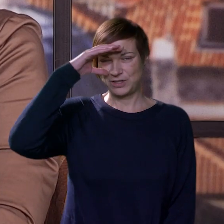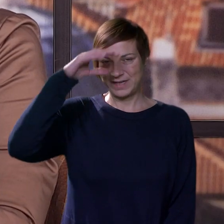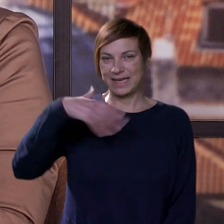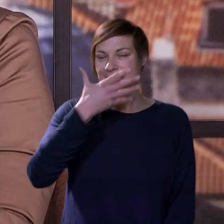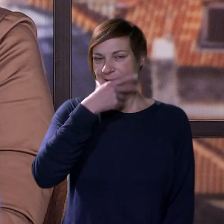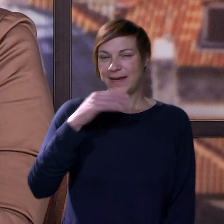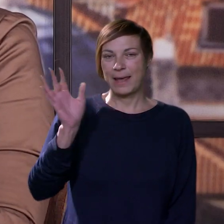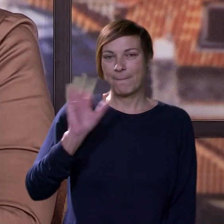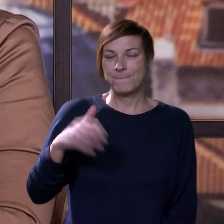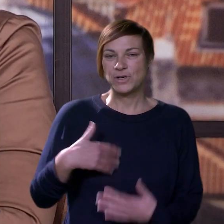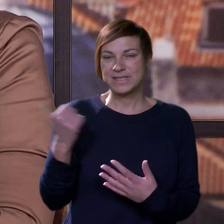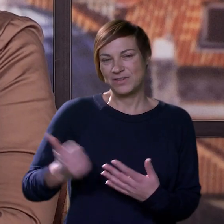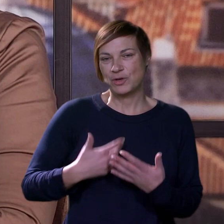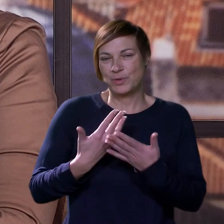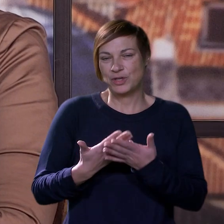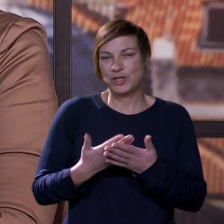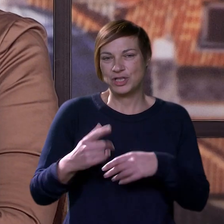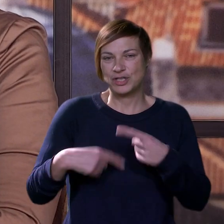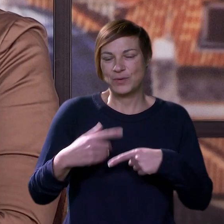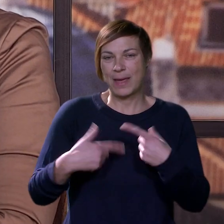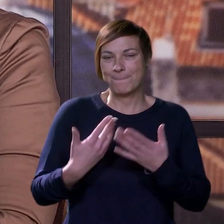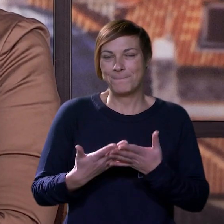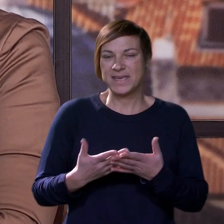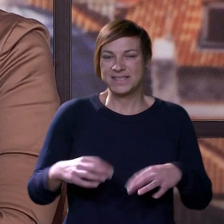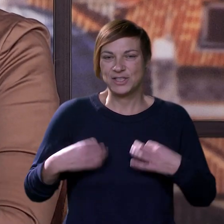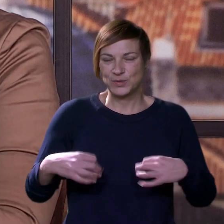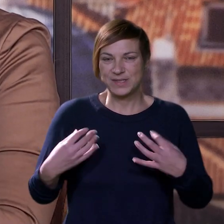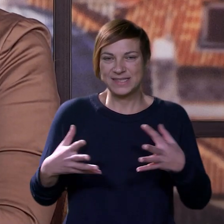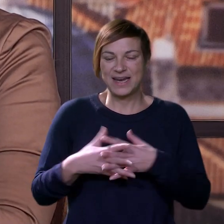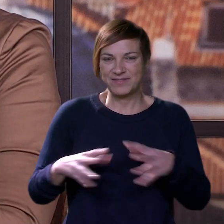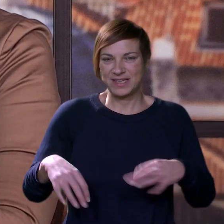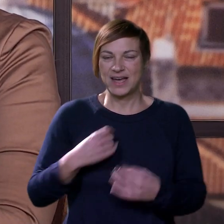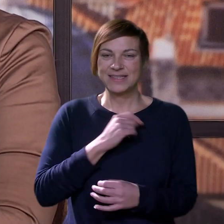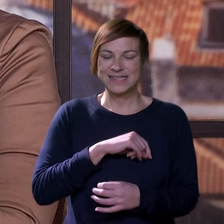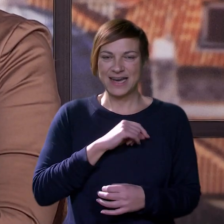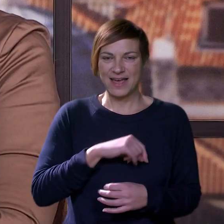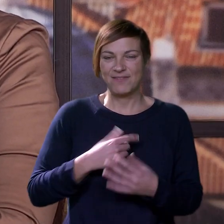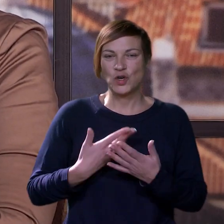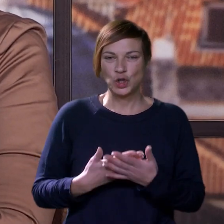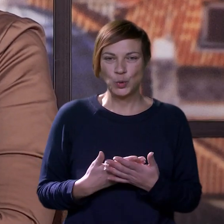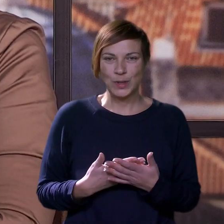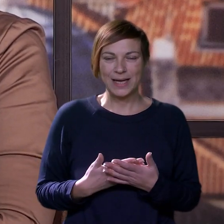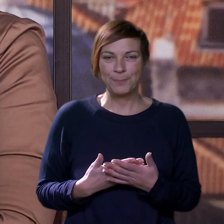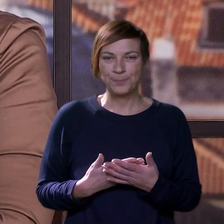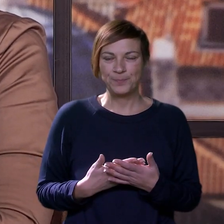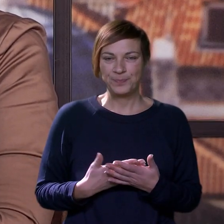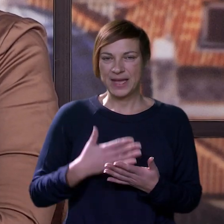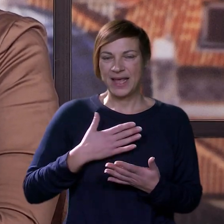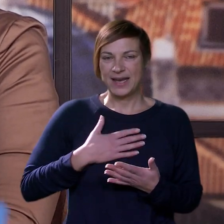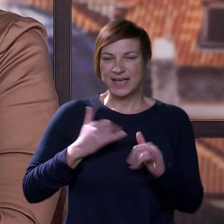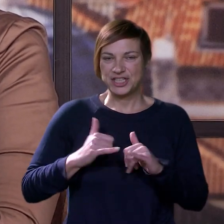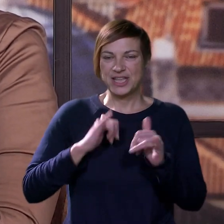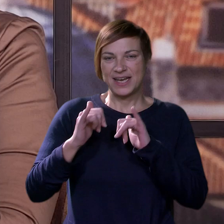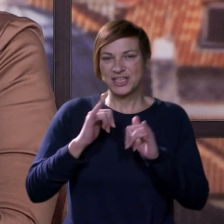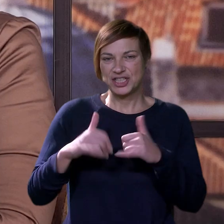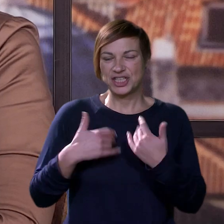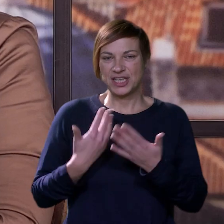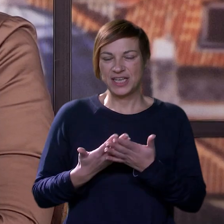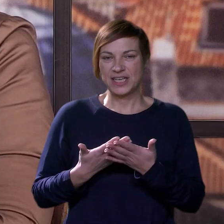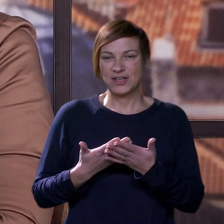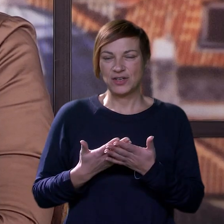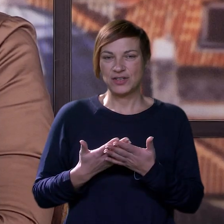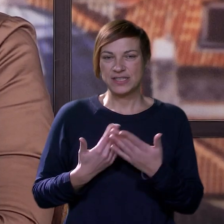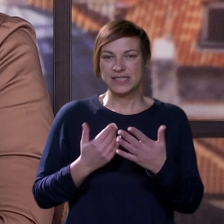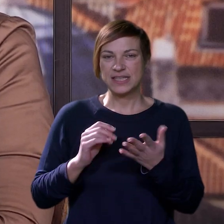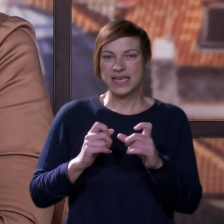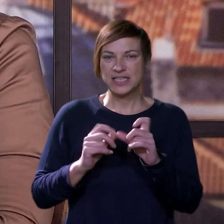Poštovani gledatelji, lijepi pozdrav i dobrodošli u još jedno izdanje emisije Zdrav grad, zdravog duha. Naš današnji gost